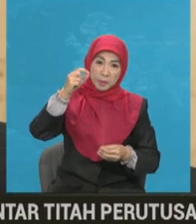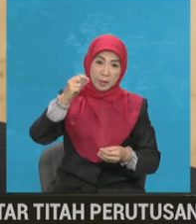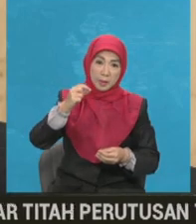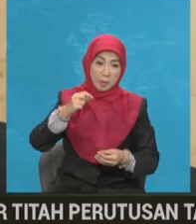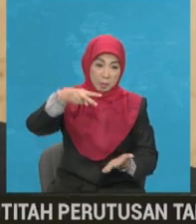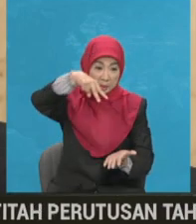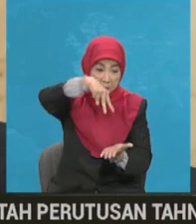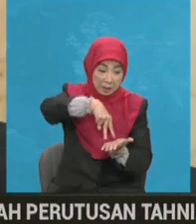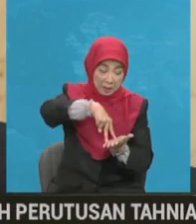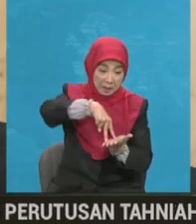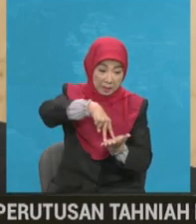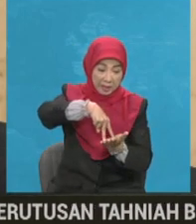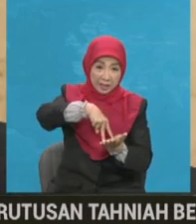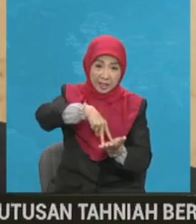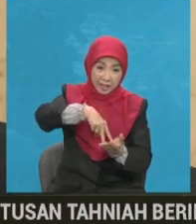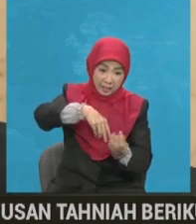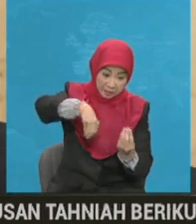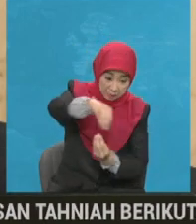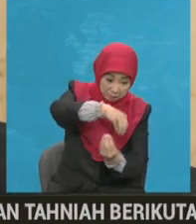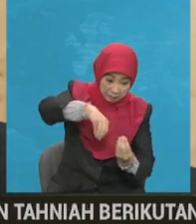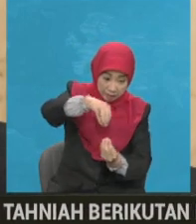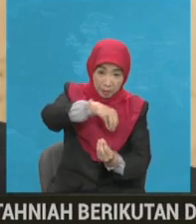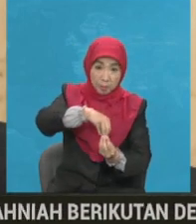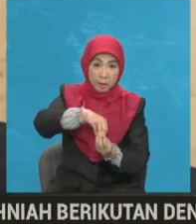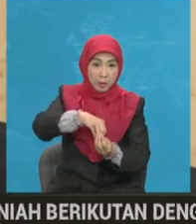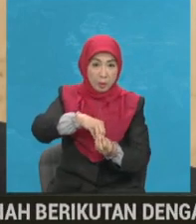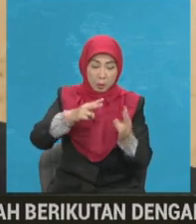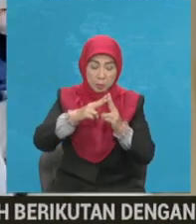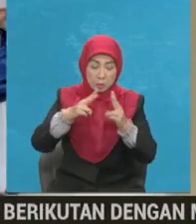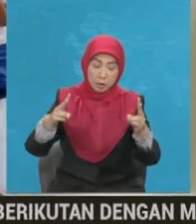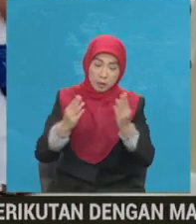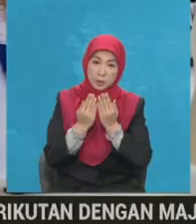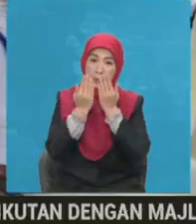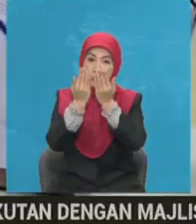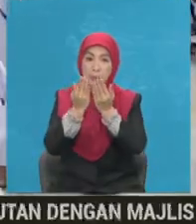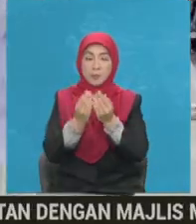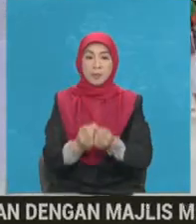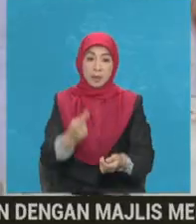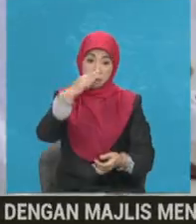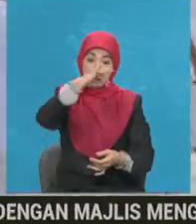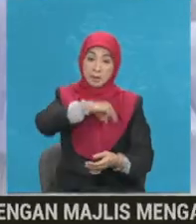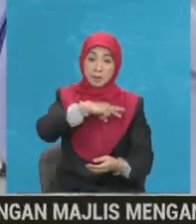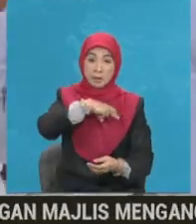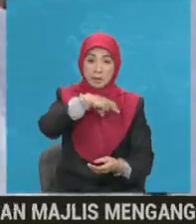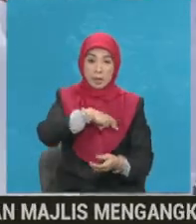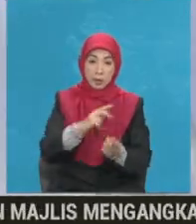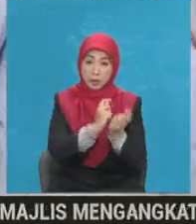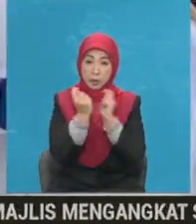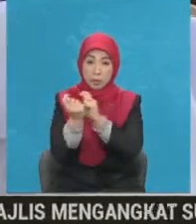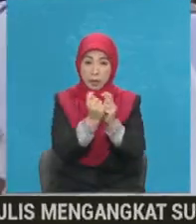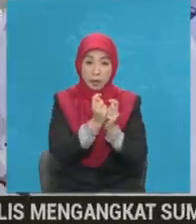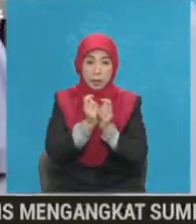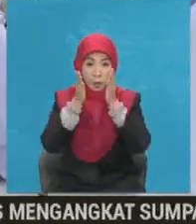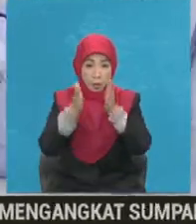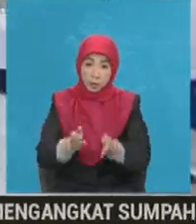Ka'bah bersolat di sana Jadi saya sangat syukur rezeki berada di kota suci bersama semua